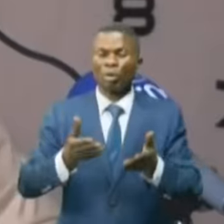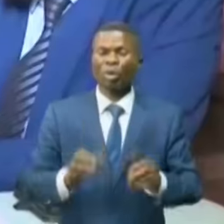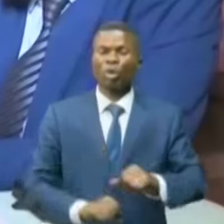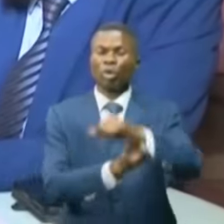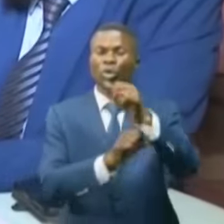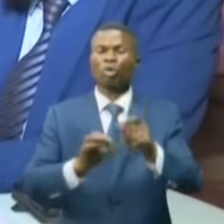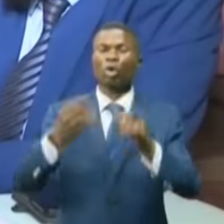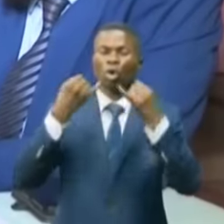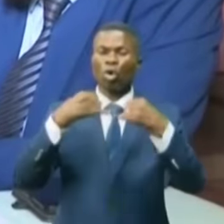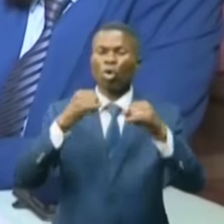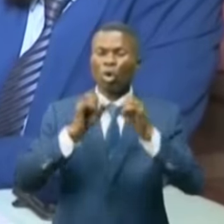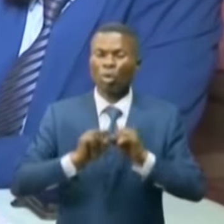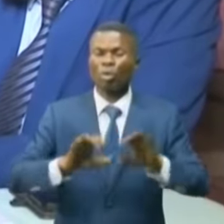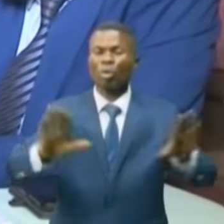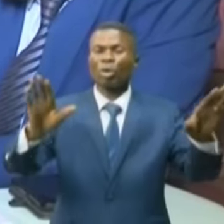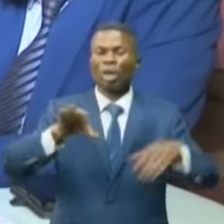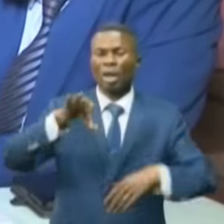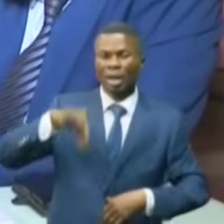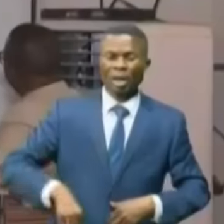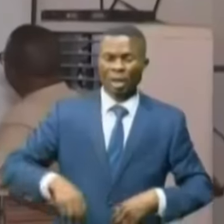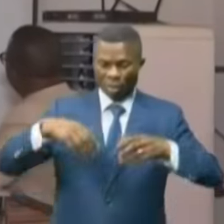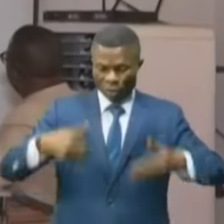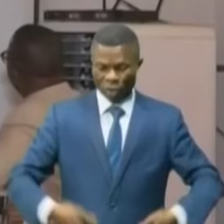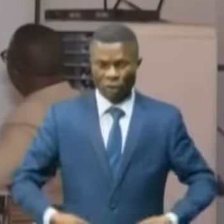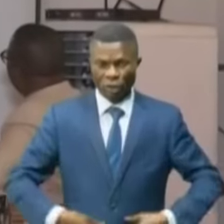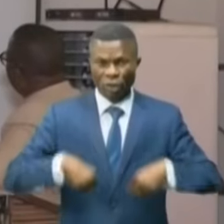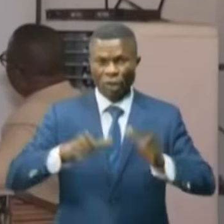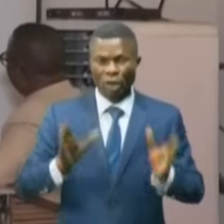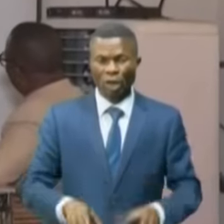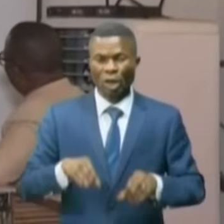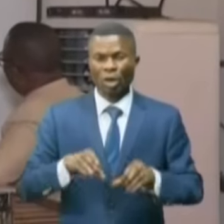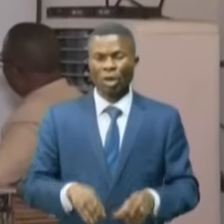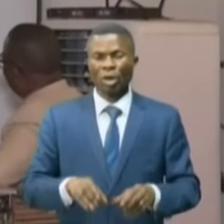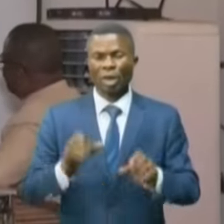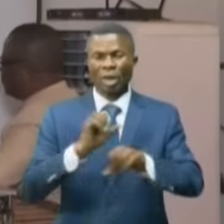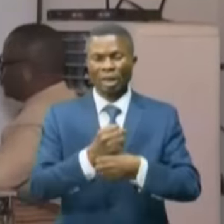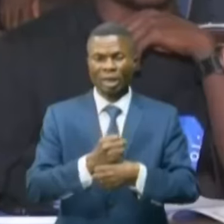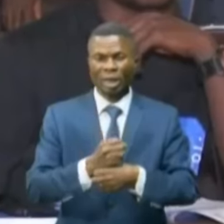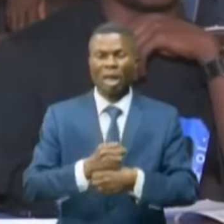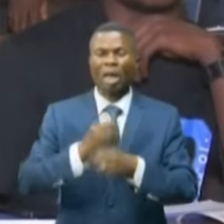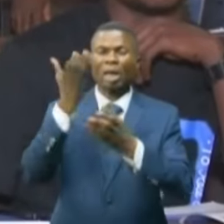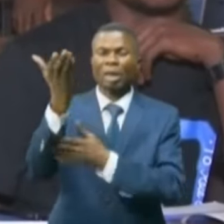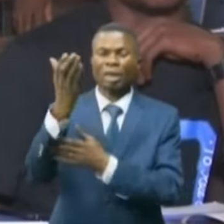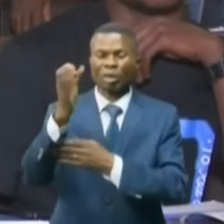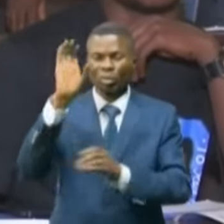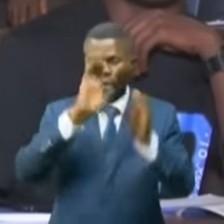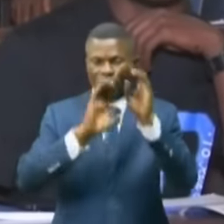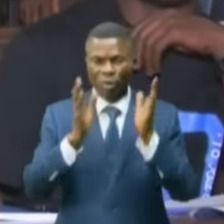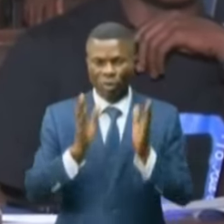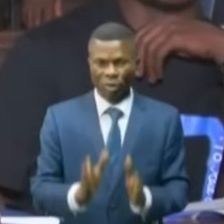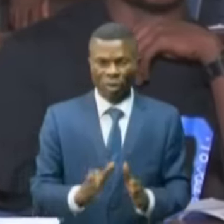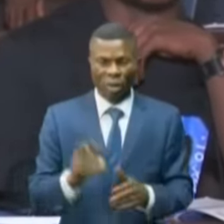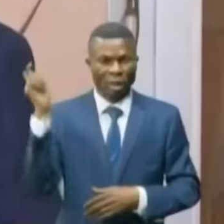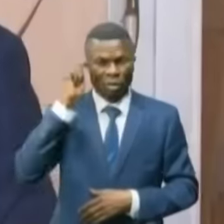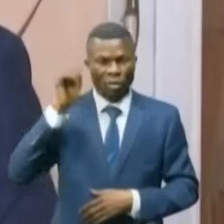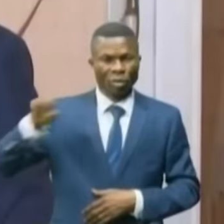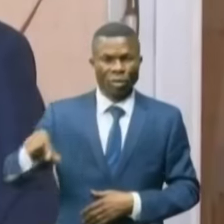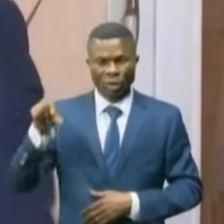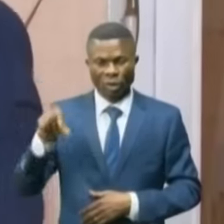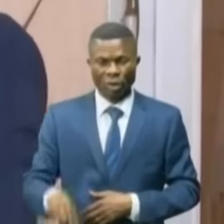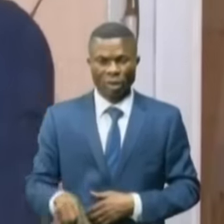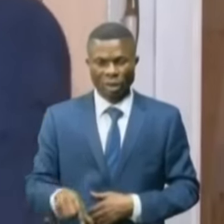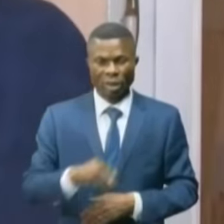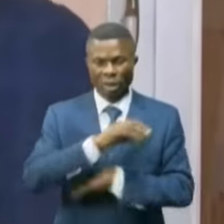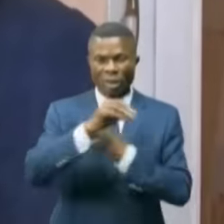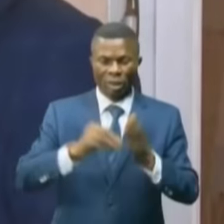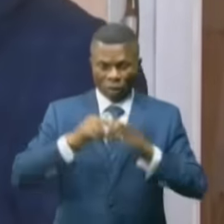et vulgariser en faveur des jeunes chercheurs congolais et de créer un lobbying scientifique. Le professeur Jacques Boem du Centre